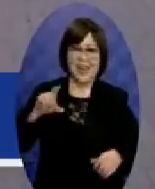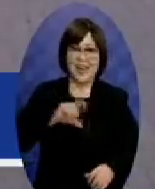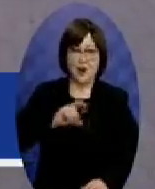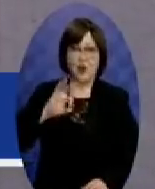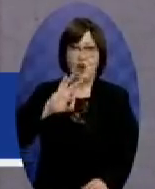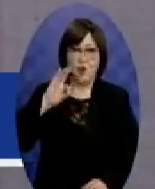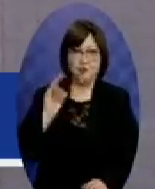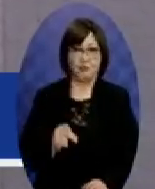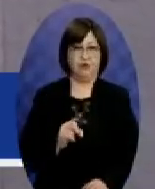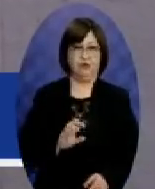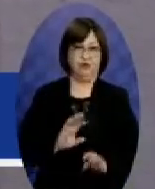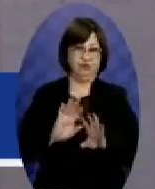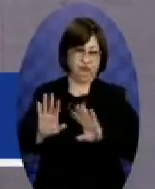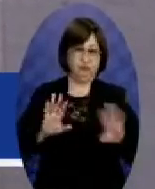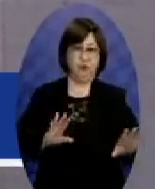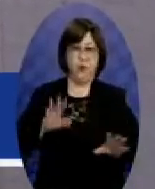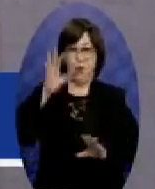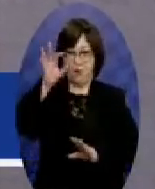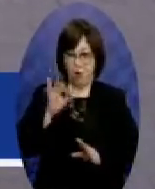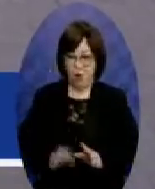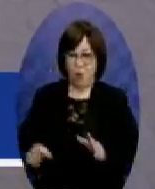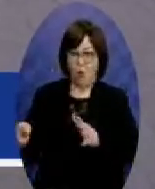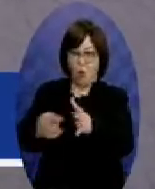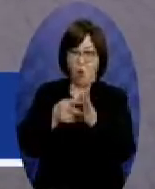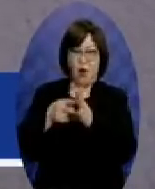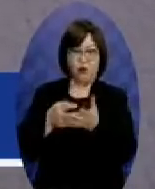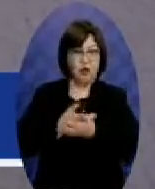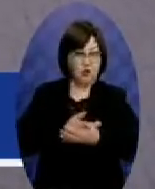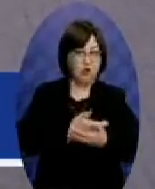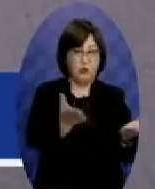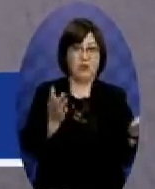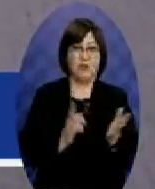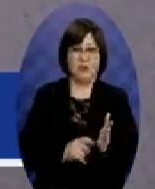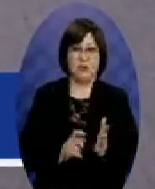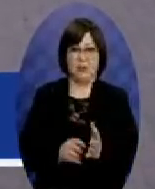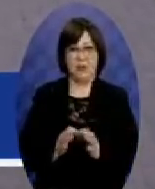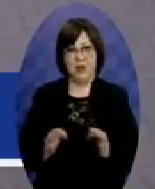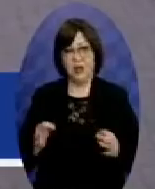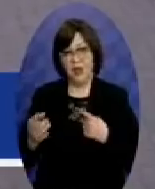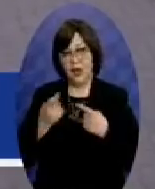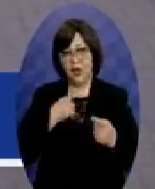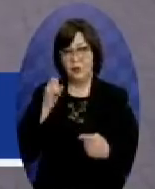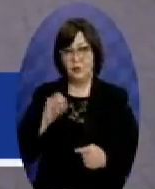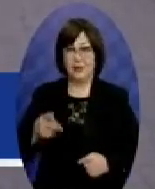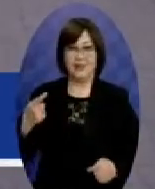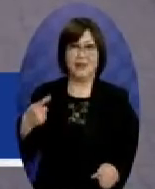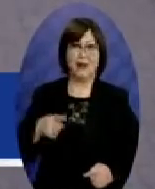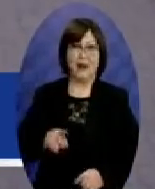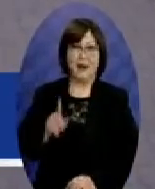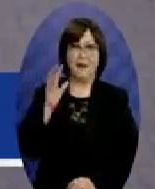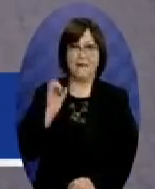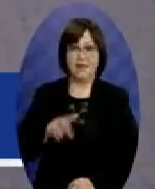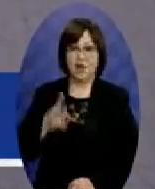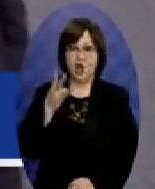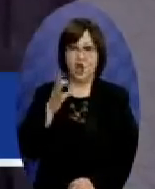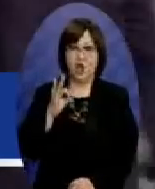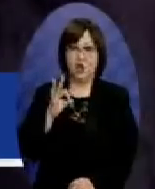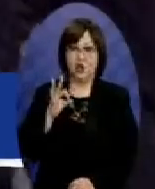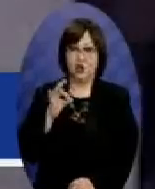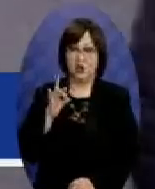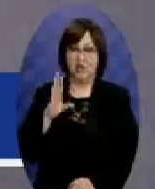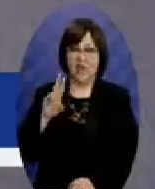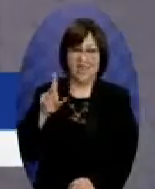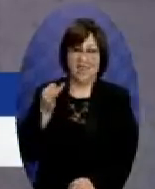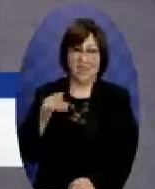бол тэндээ содрогоо хувь эзэнших ёстой. Бүр нарийн ярдсан бол. Яагаад гэвэл одоо тэр Норвег улс гэдэг би